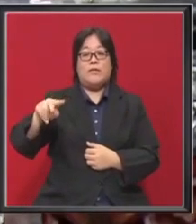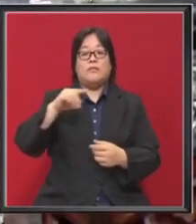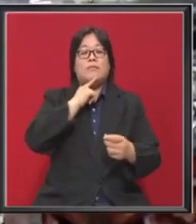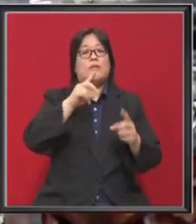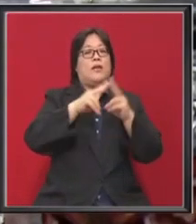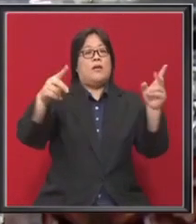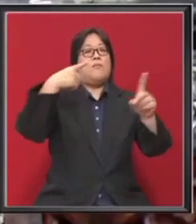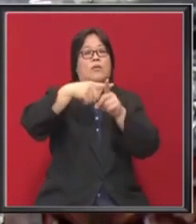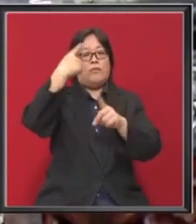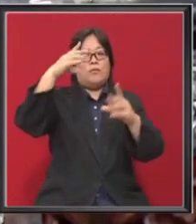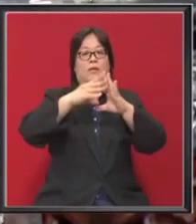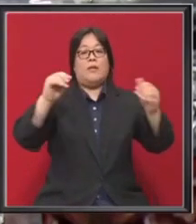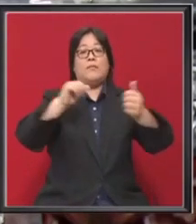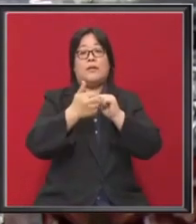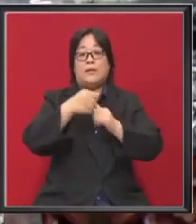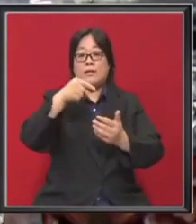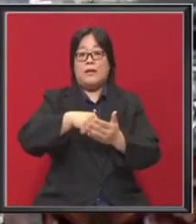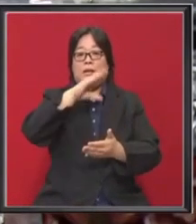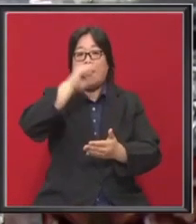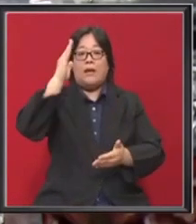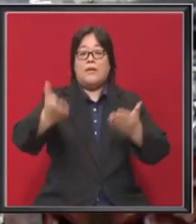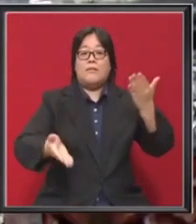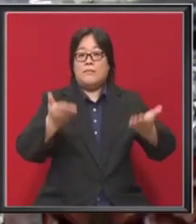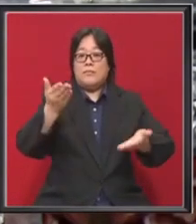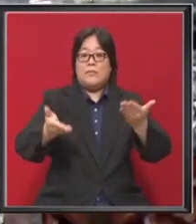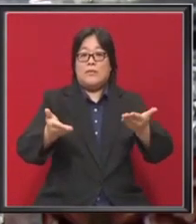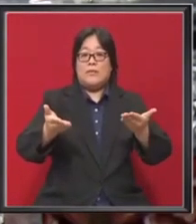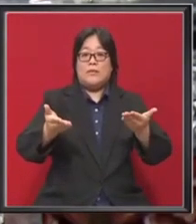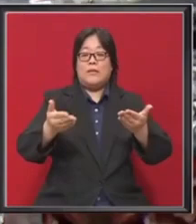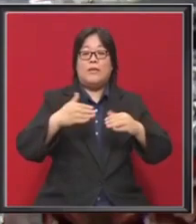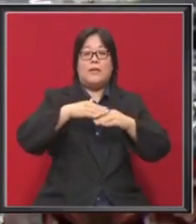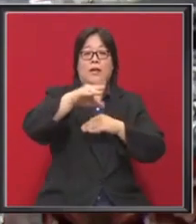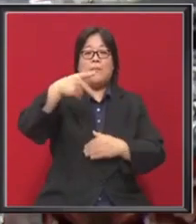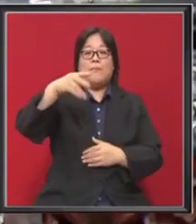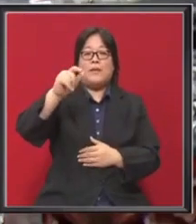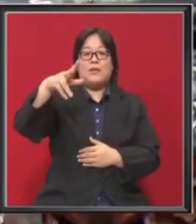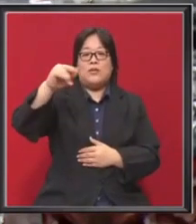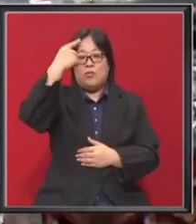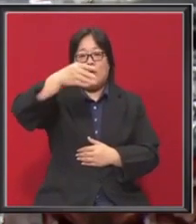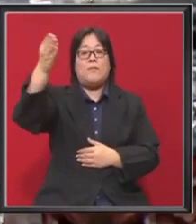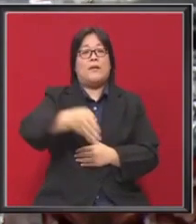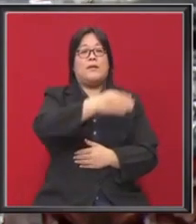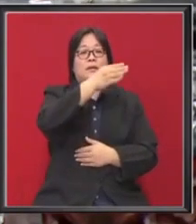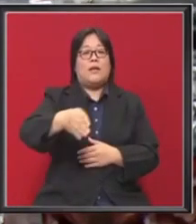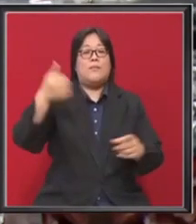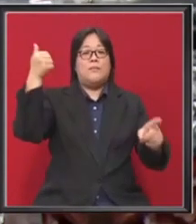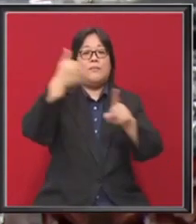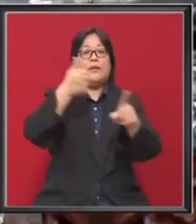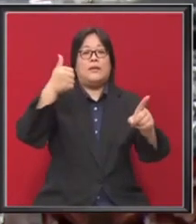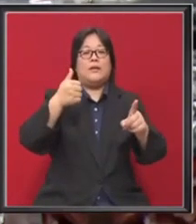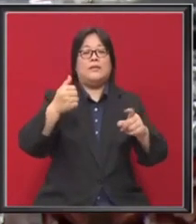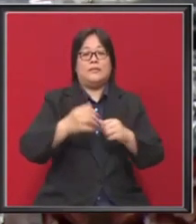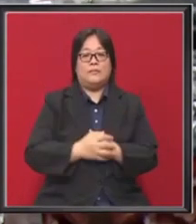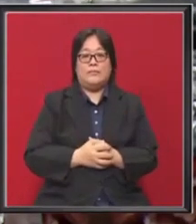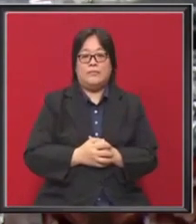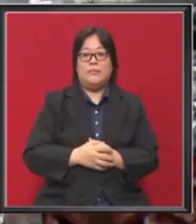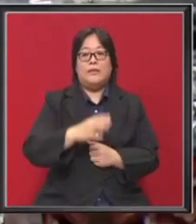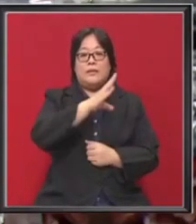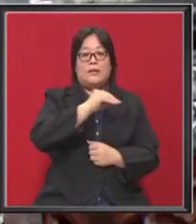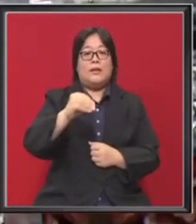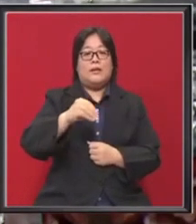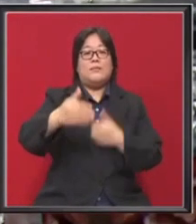positif telah menyelesaikan isu ini tidak mempertimbangkan untuk mengemukakan Partition membatalkan perintah tanah pelepasan